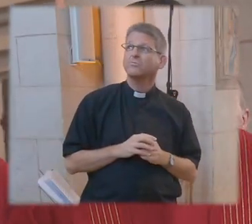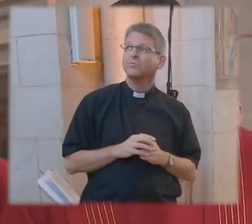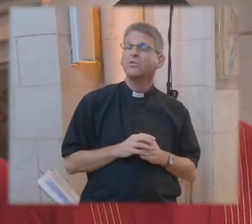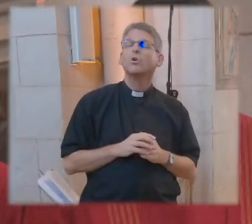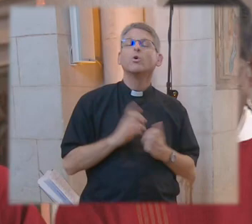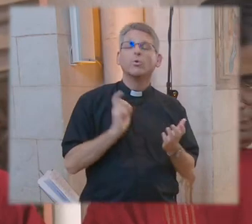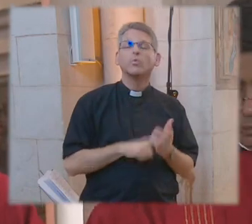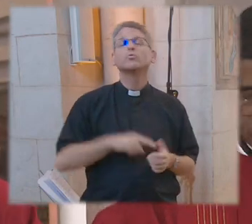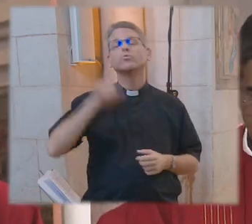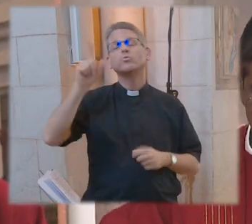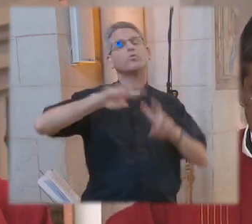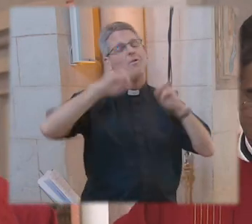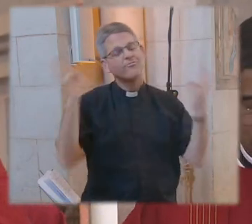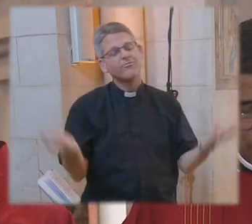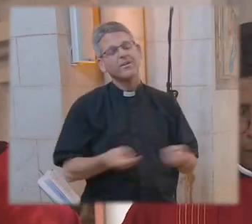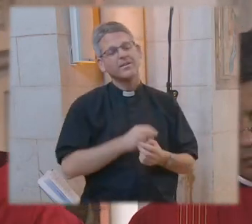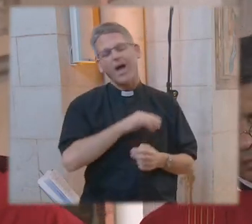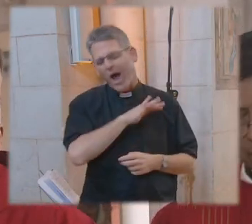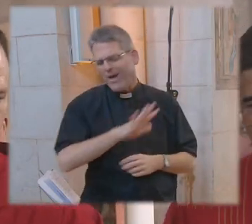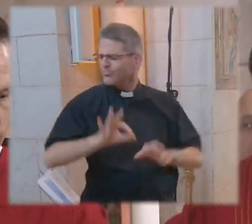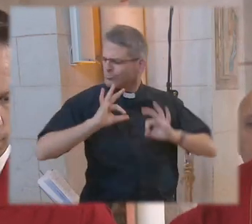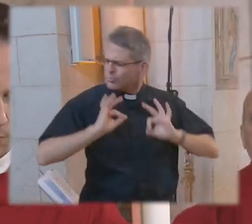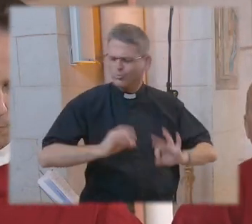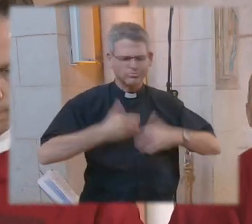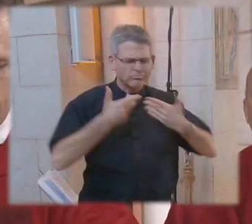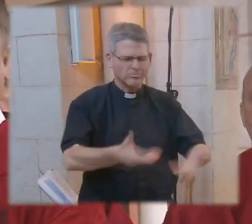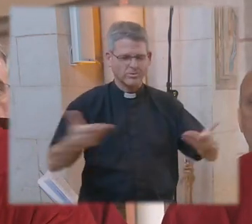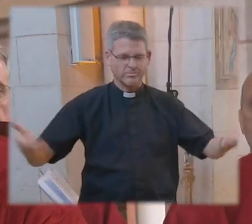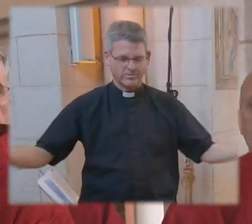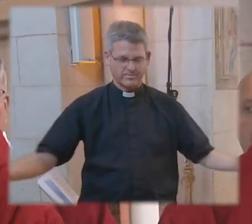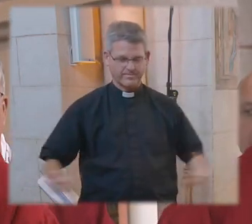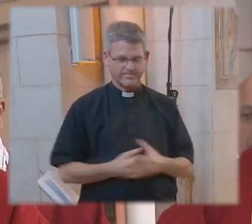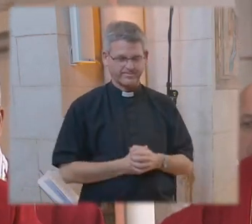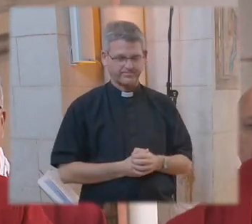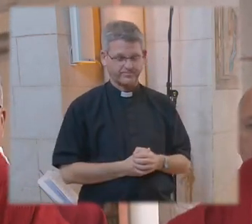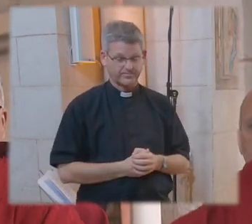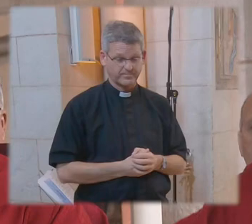durch ihn schenkst du der Welt alle guten Gaben.